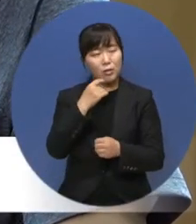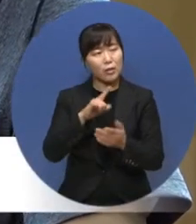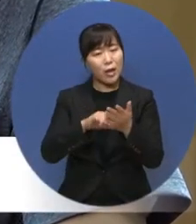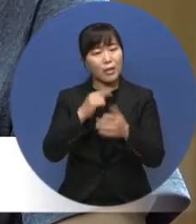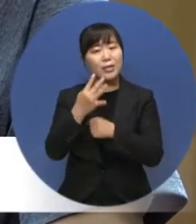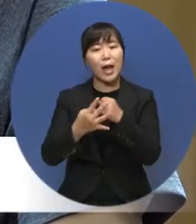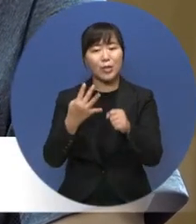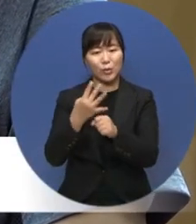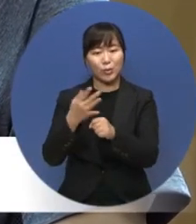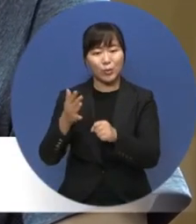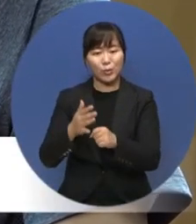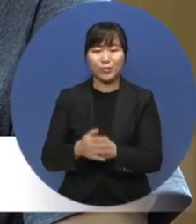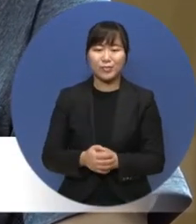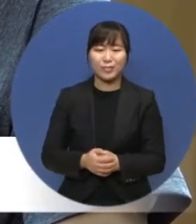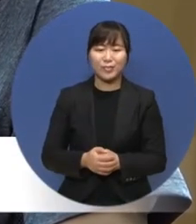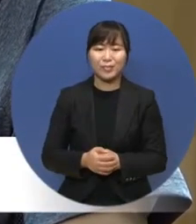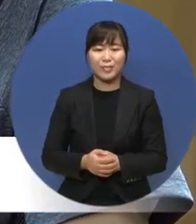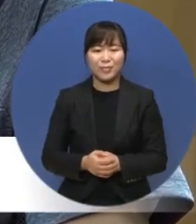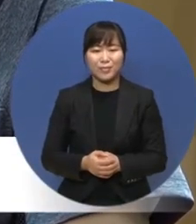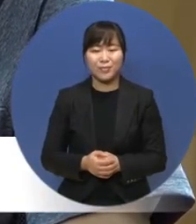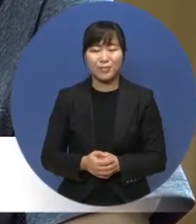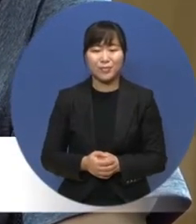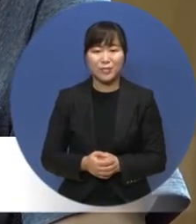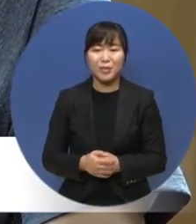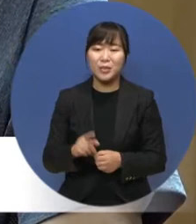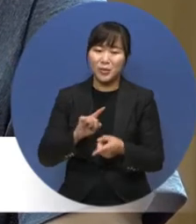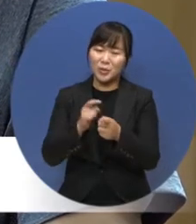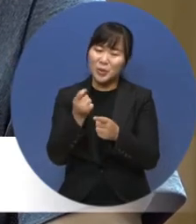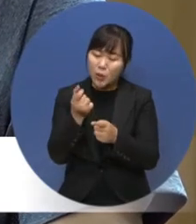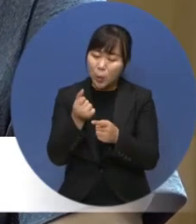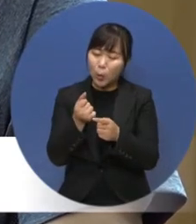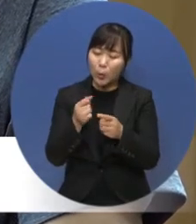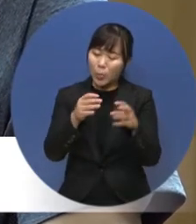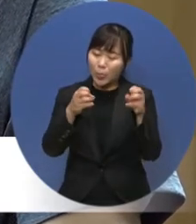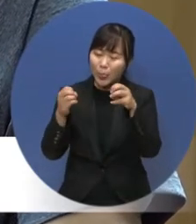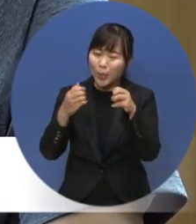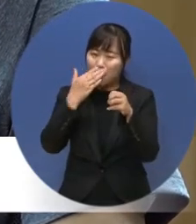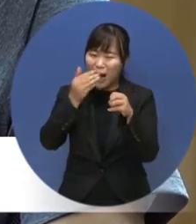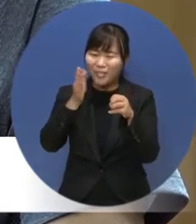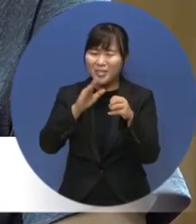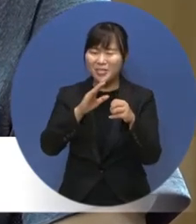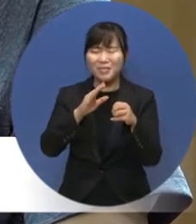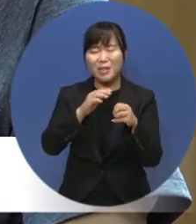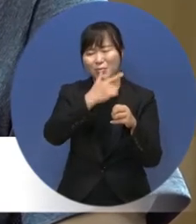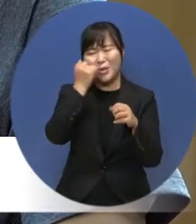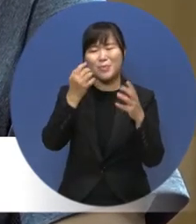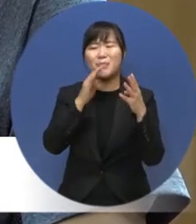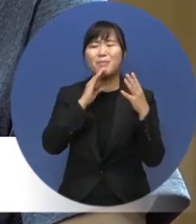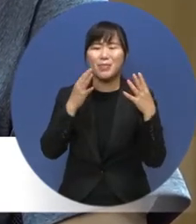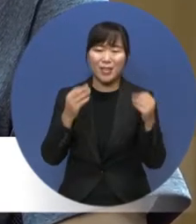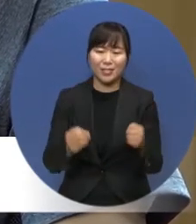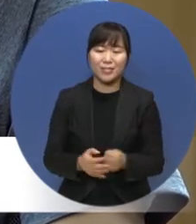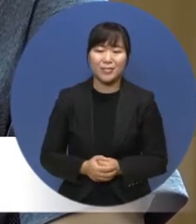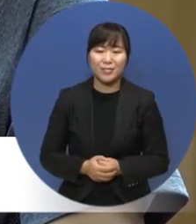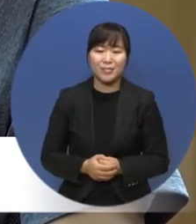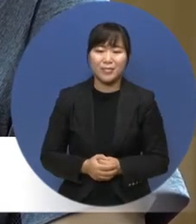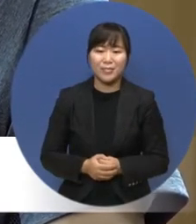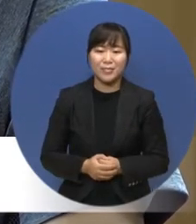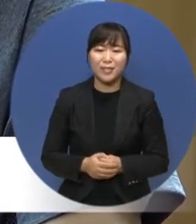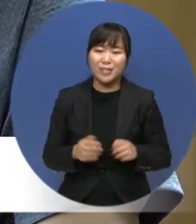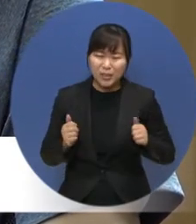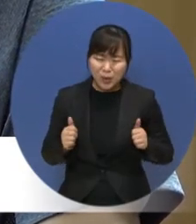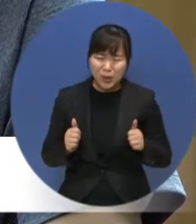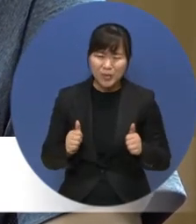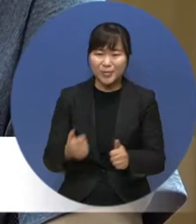됐어요. 조금은 이제 소통은 조금 되는데 아직 뭐 부족한 점이 되게 많아서 열심히